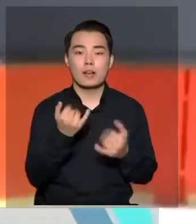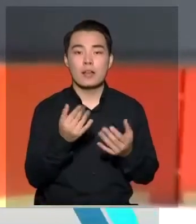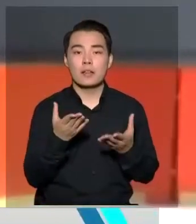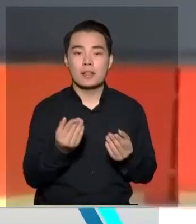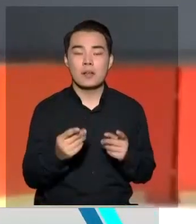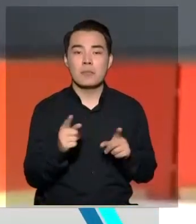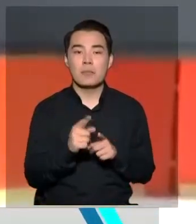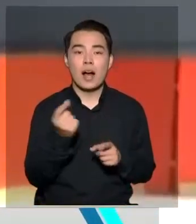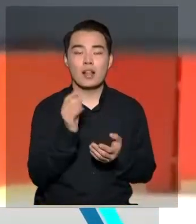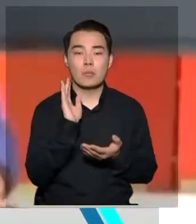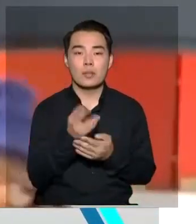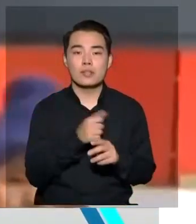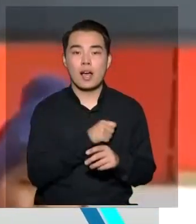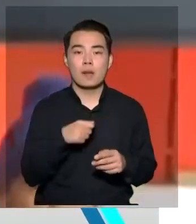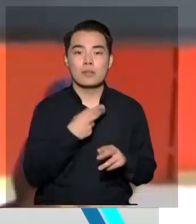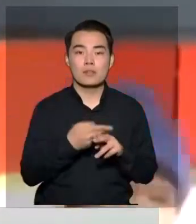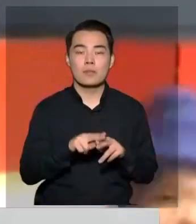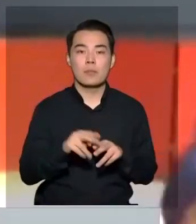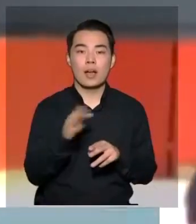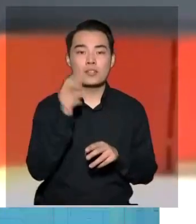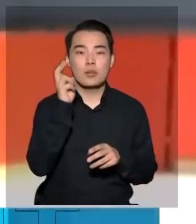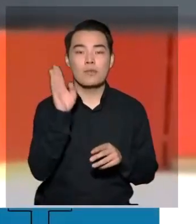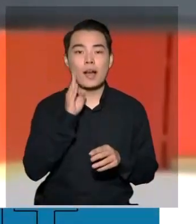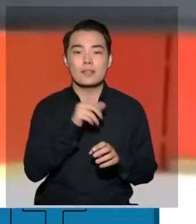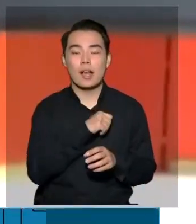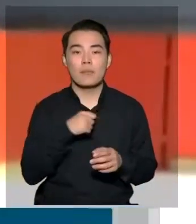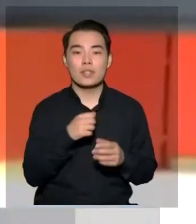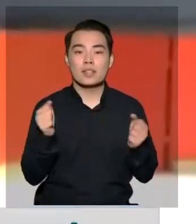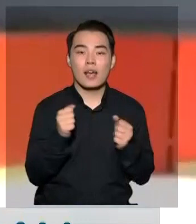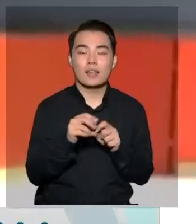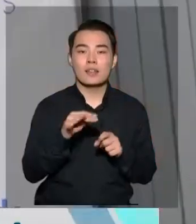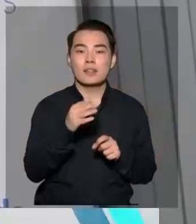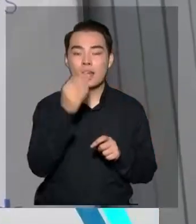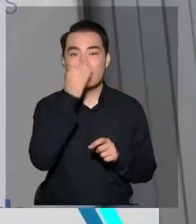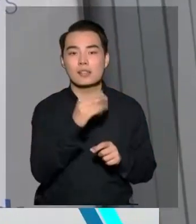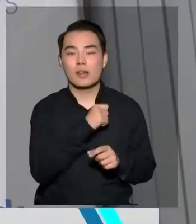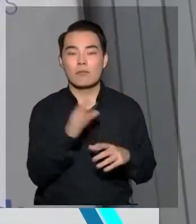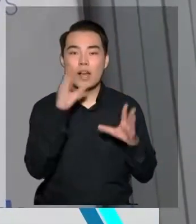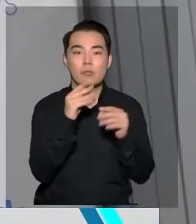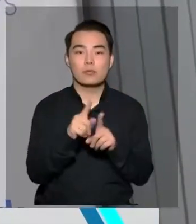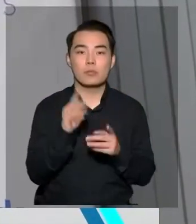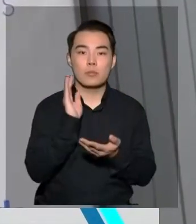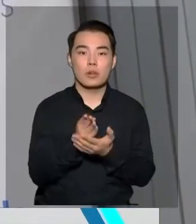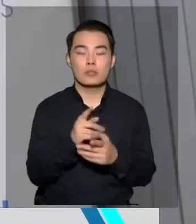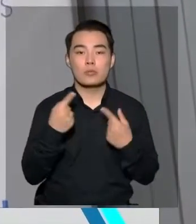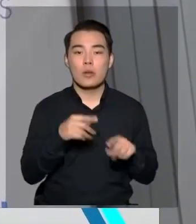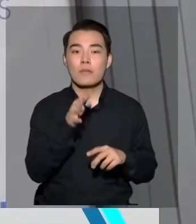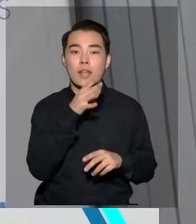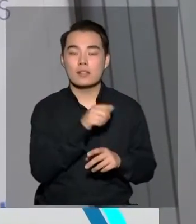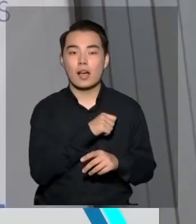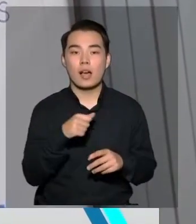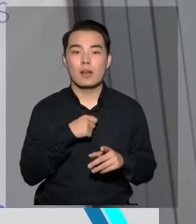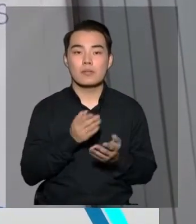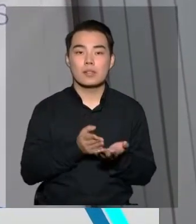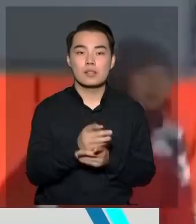аз болады. Су өте қара суық. Жазда да қысыла мұна деген өте пайдасы зор алып. Бүгін уақытта осында тек